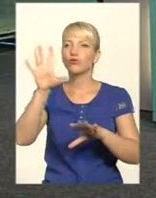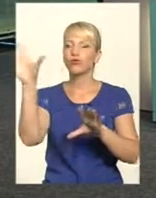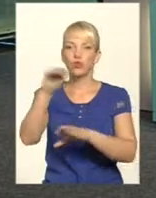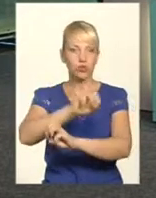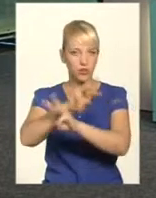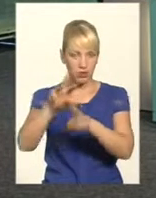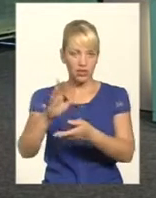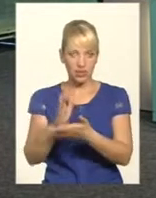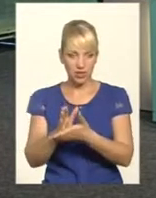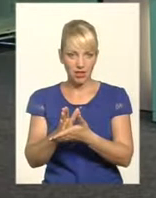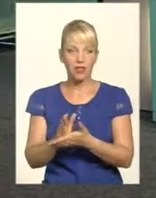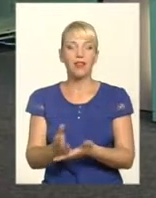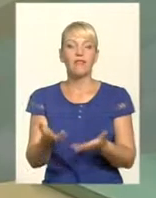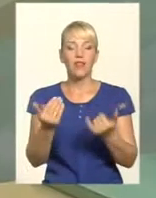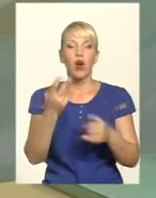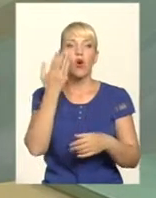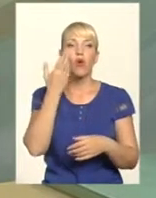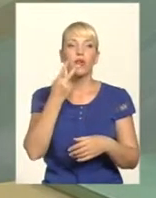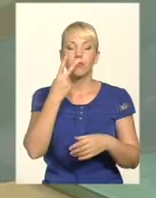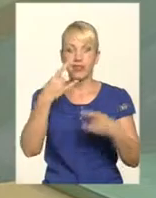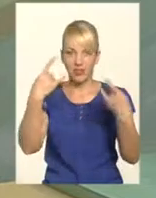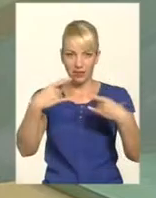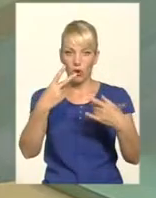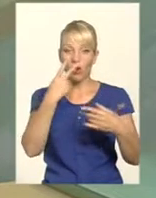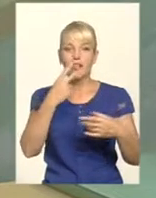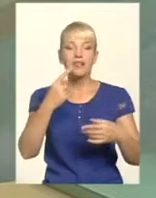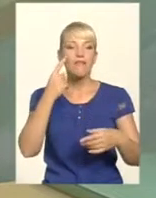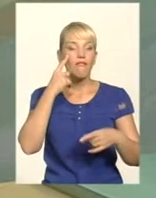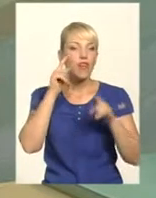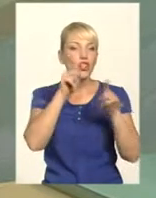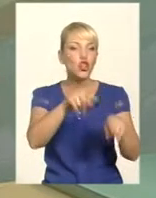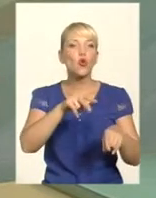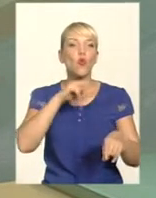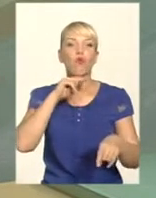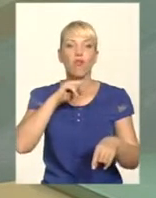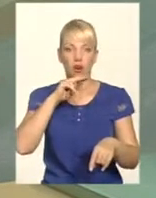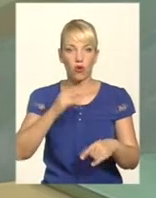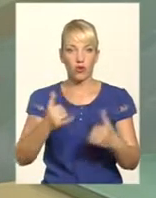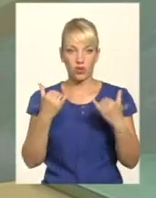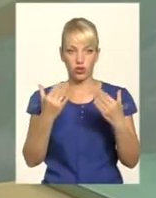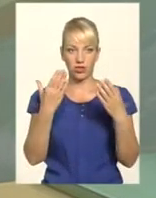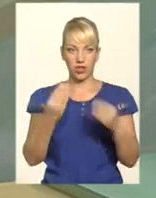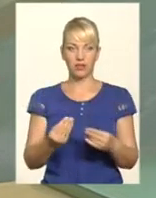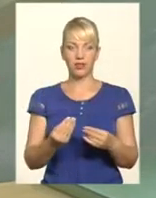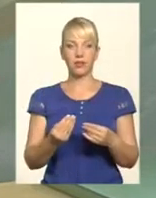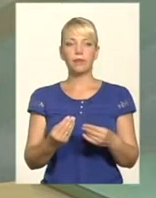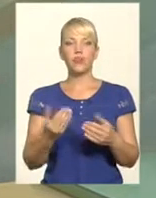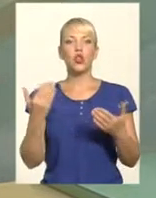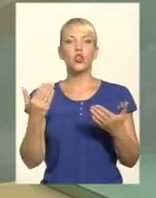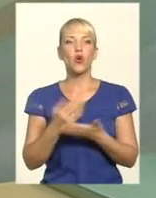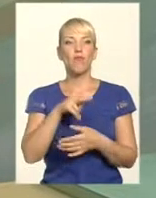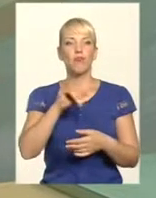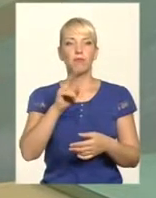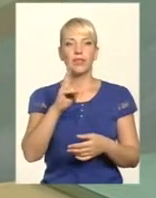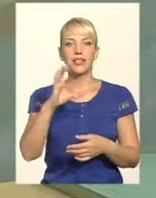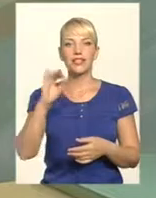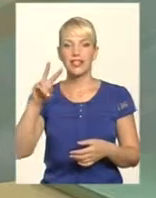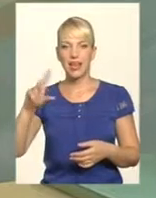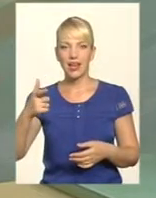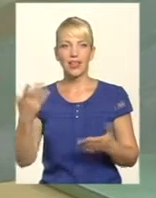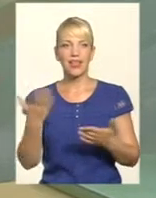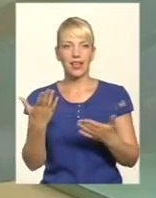дивимося, коли показують бойові дії. От зверніть увагу, на сьогоднішній день є новий піксель, який вироблений по статутній формі, яку якби